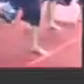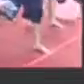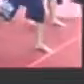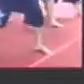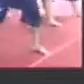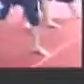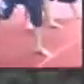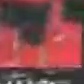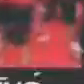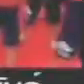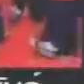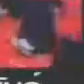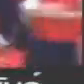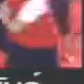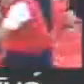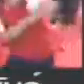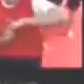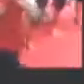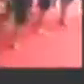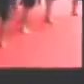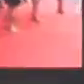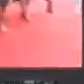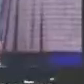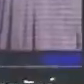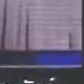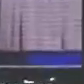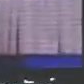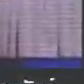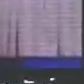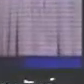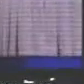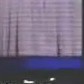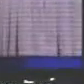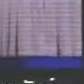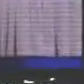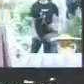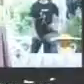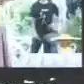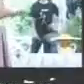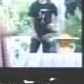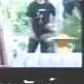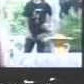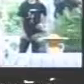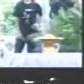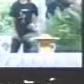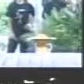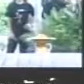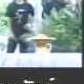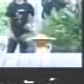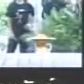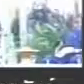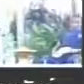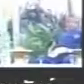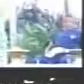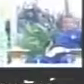บ่าย 2:00 น.เสาร์ที่11ช่อง11กระทรวงวัฒนธรรมโดยกรมส่งเสริมวัฒ